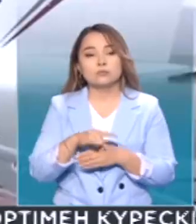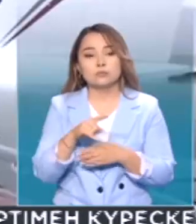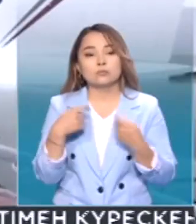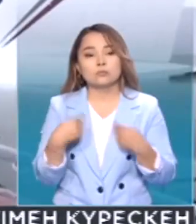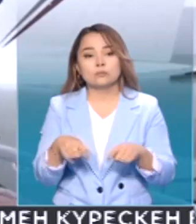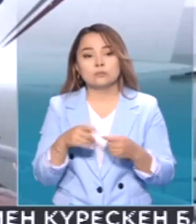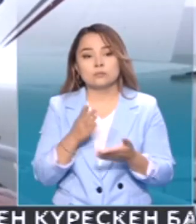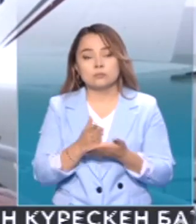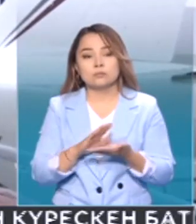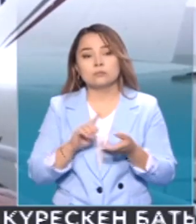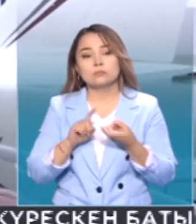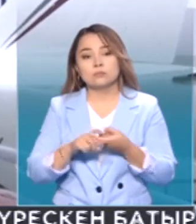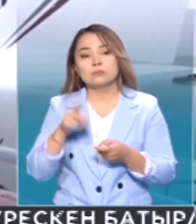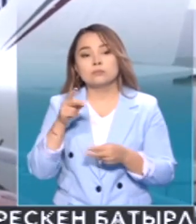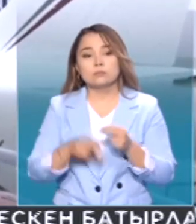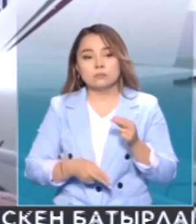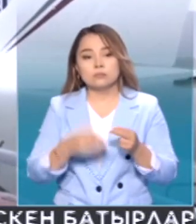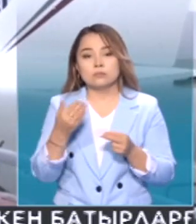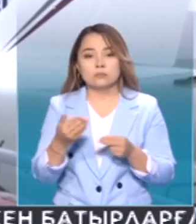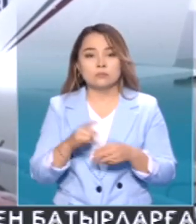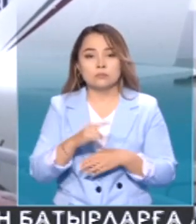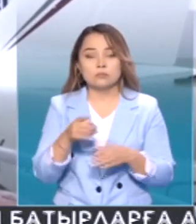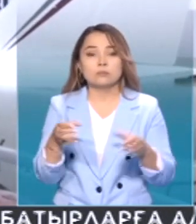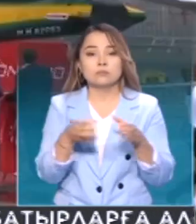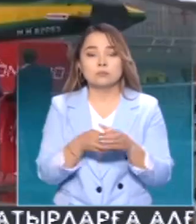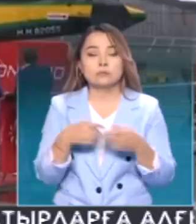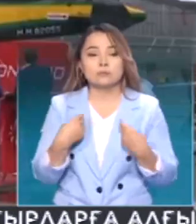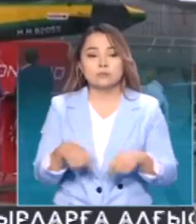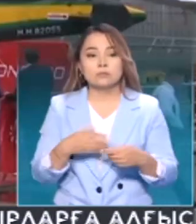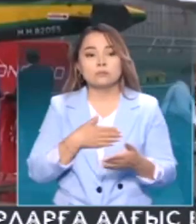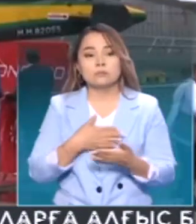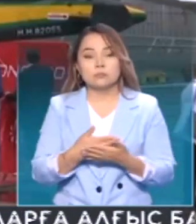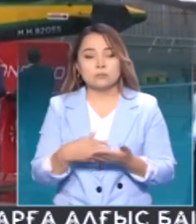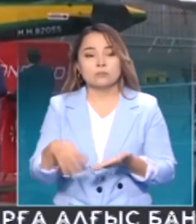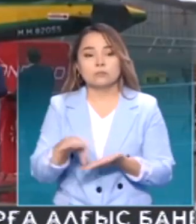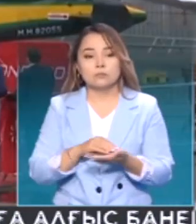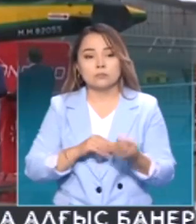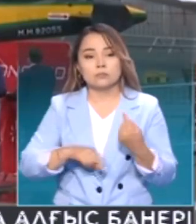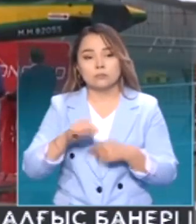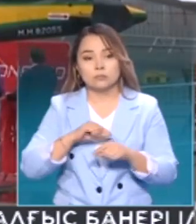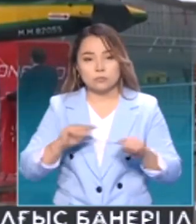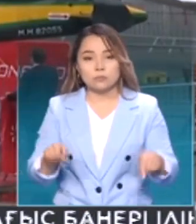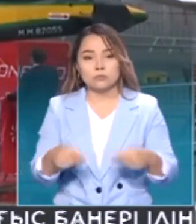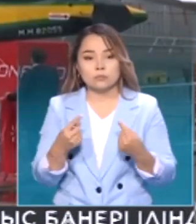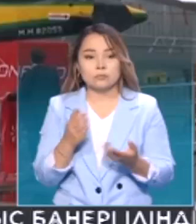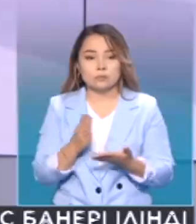ықтимал. Пандемия аяқталғалы әуе компанияларының нарықтағы белсенділігі қайта күшейіп келеді.